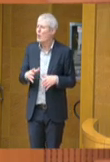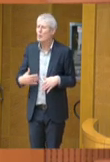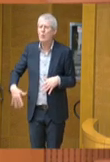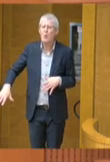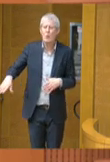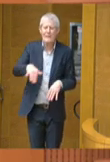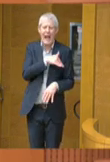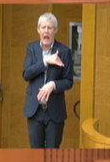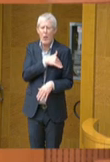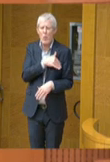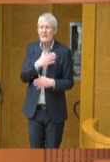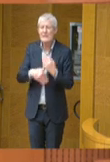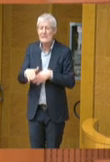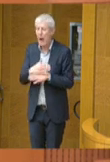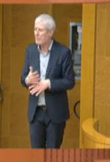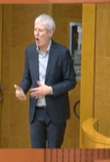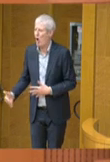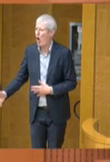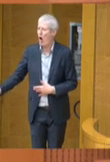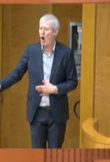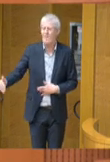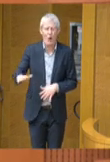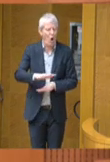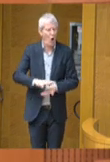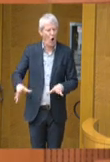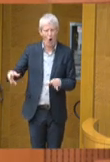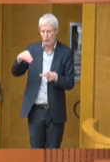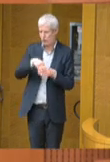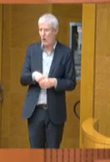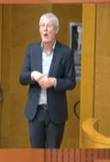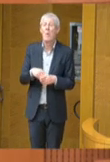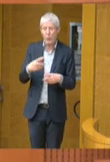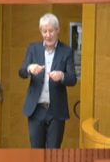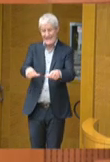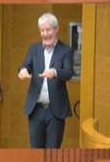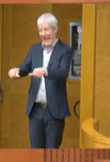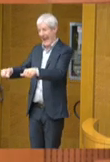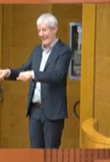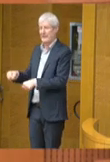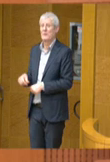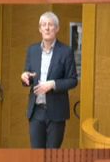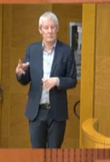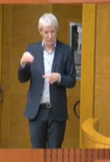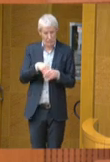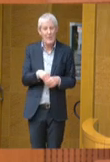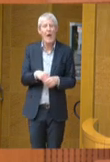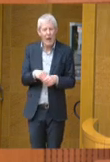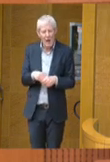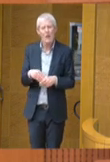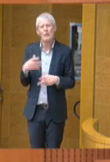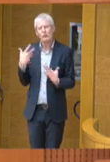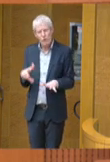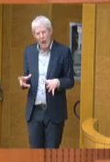gli alunni con disabilità dei diversi indirizzi, delle diverse sedi, e ha ricevuto